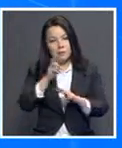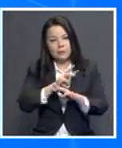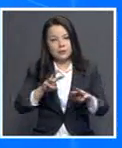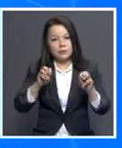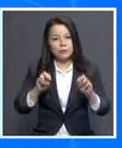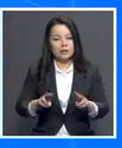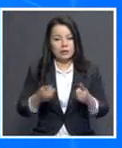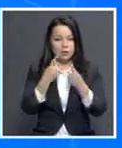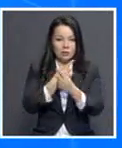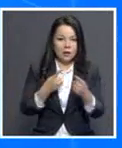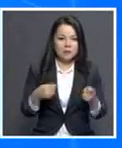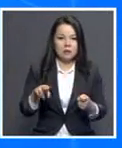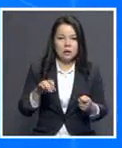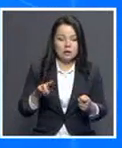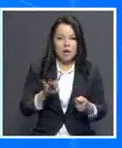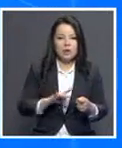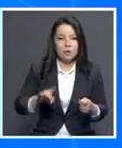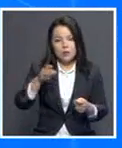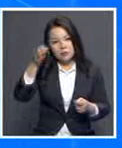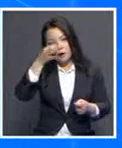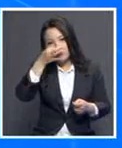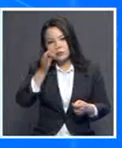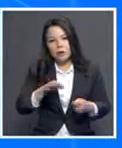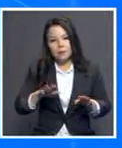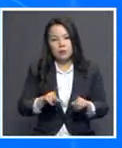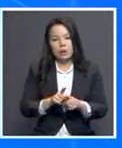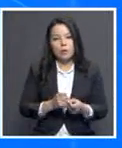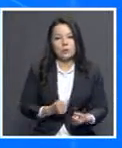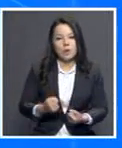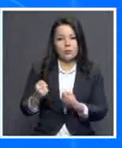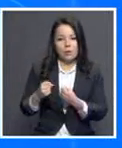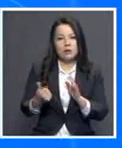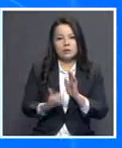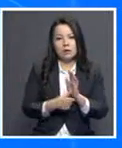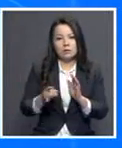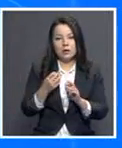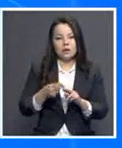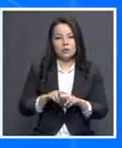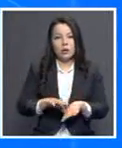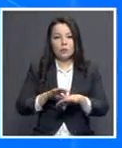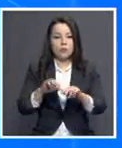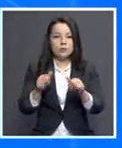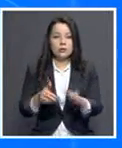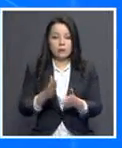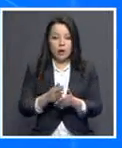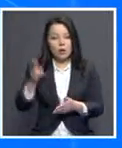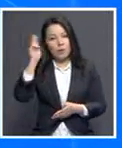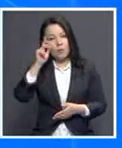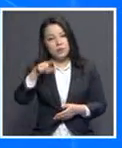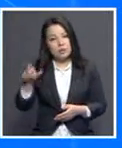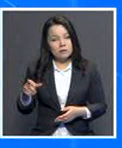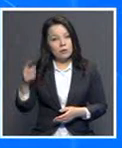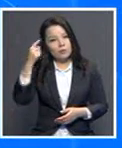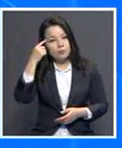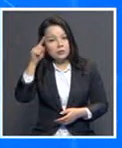және Дарын республикалық ғылыми тәжірибелік орталығының қолдауымен биыл 6-шы рет ұйымдастырылып отыр. Оқушылардың ұшқыр ойы мен